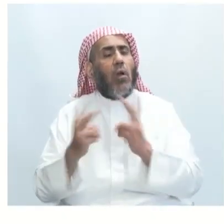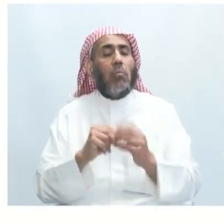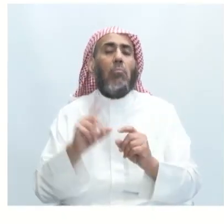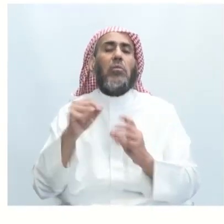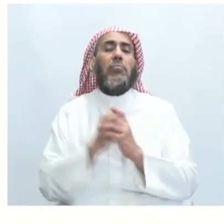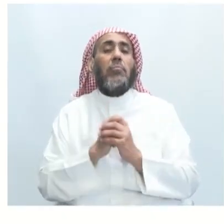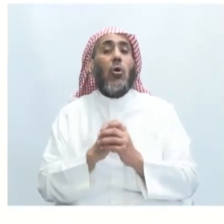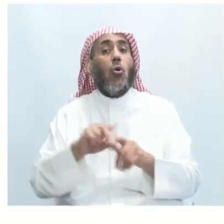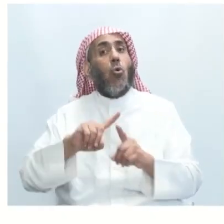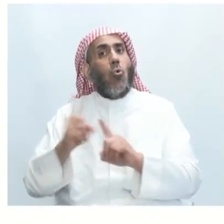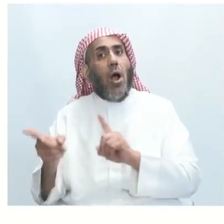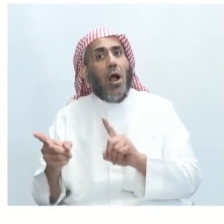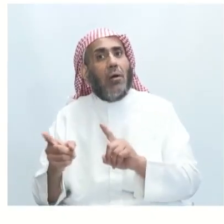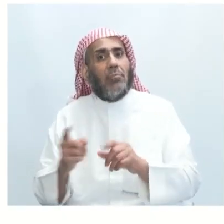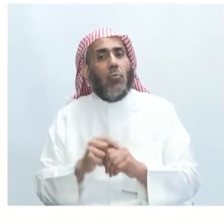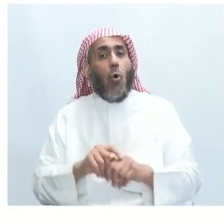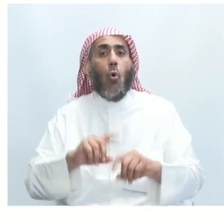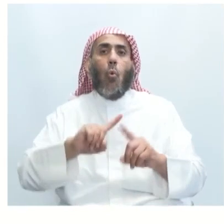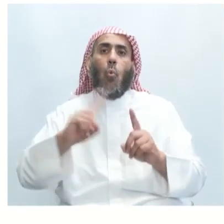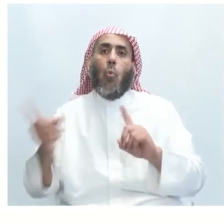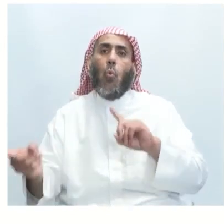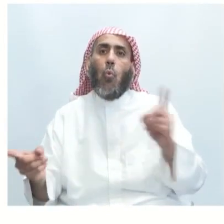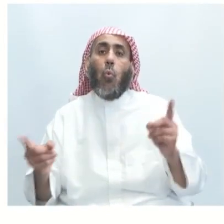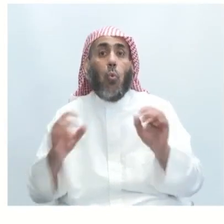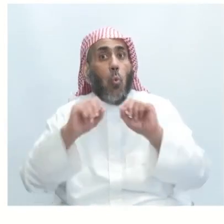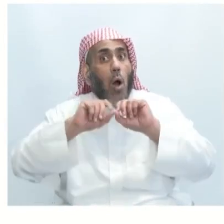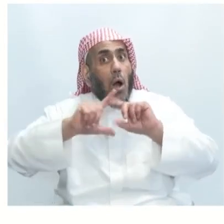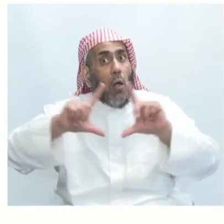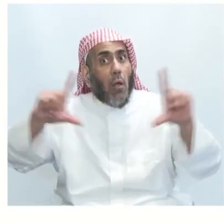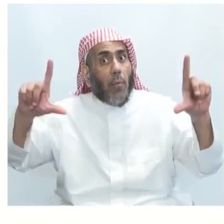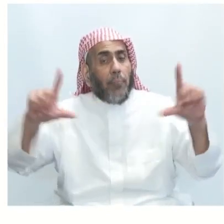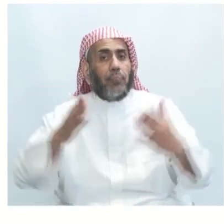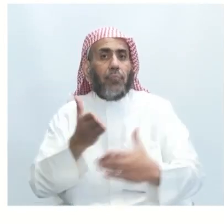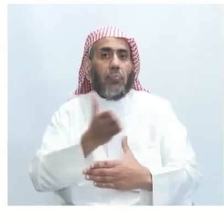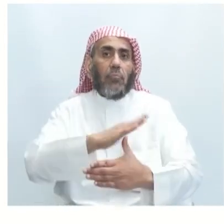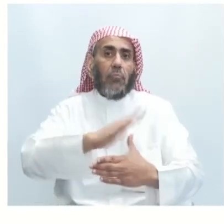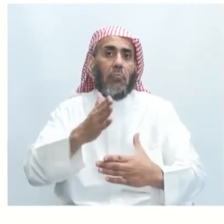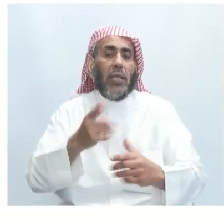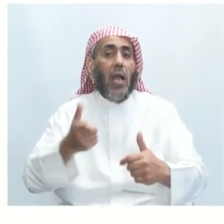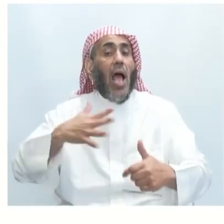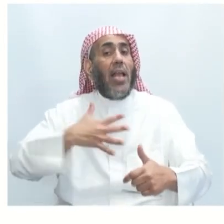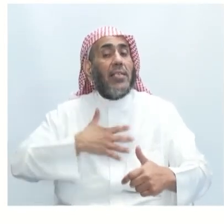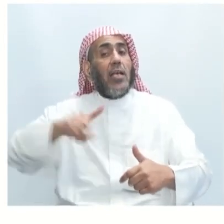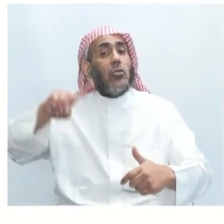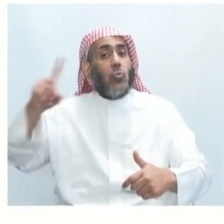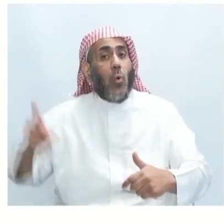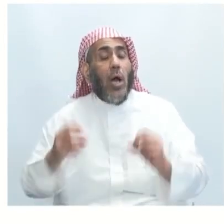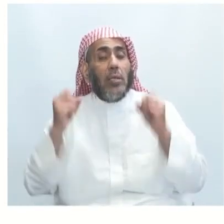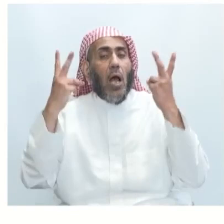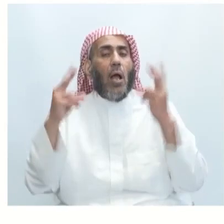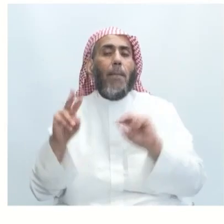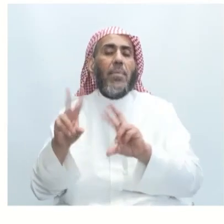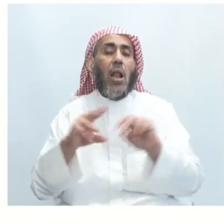احسنتم هناك فروق واضحه بين الاحساس والادراك على سبيل